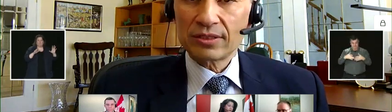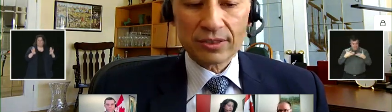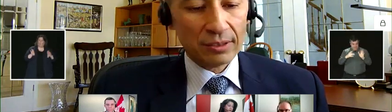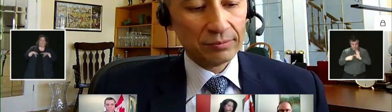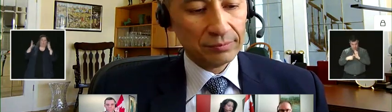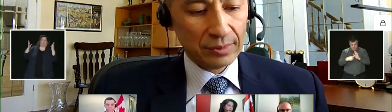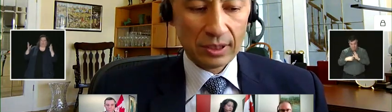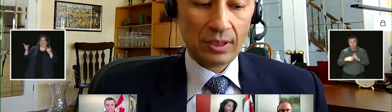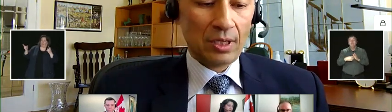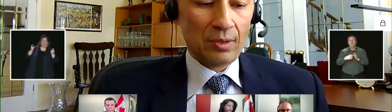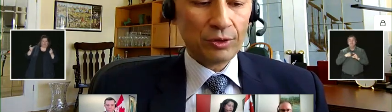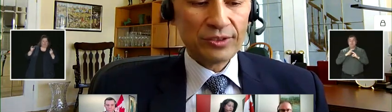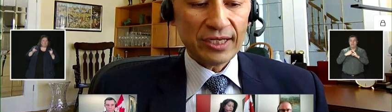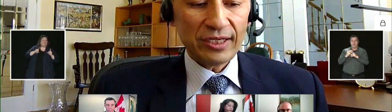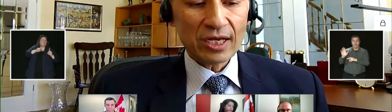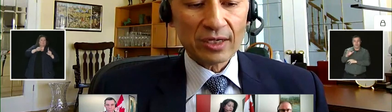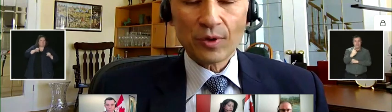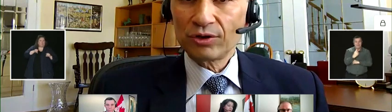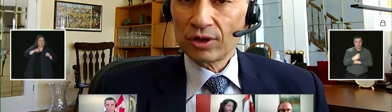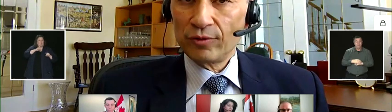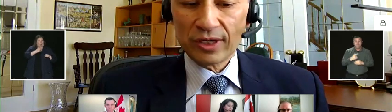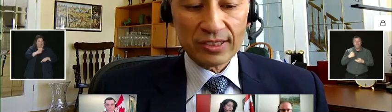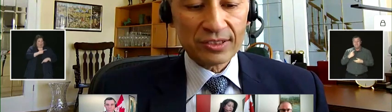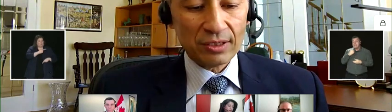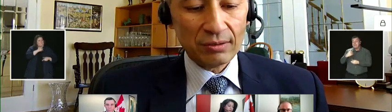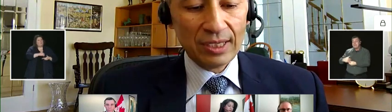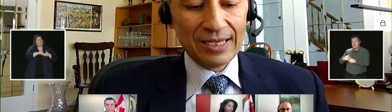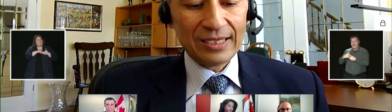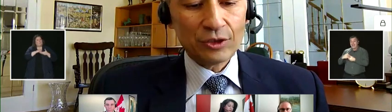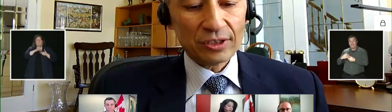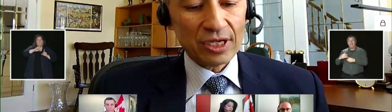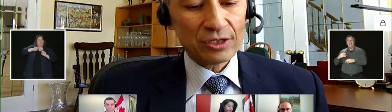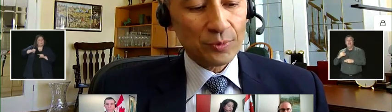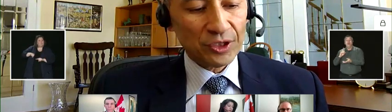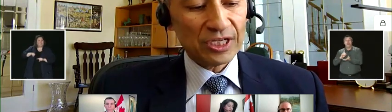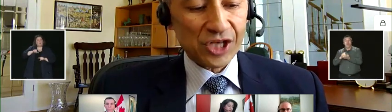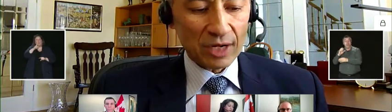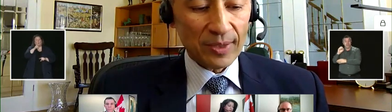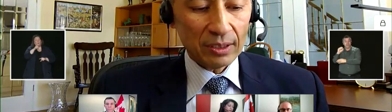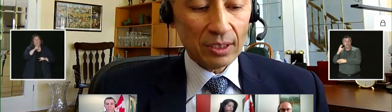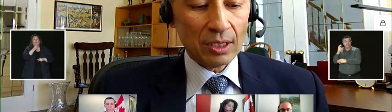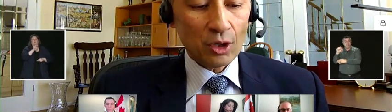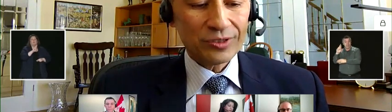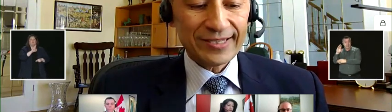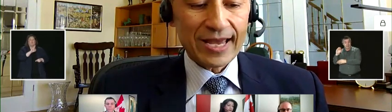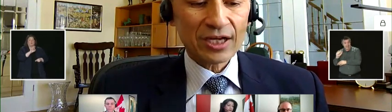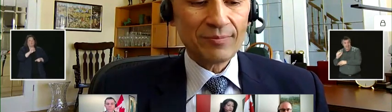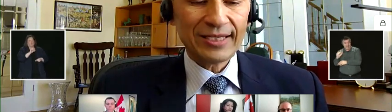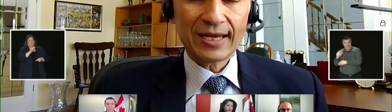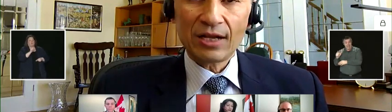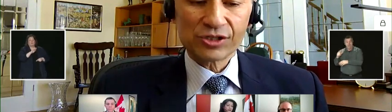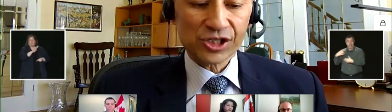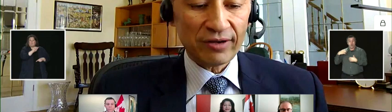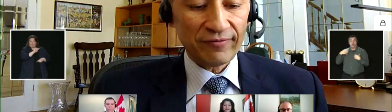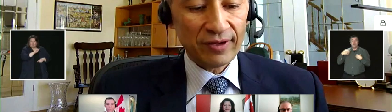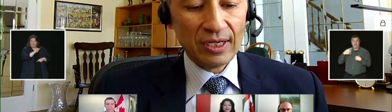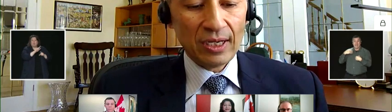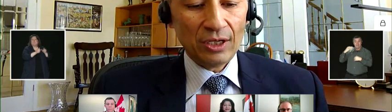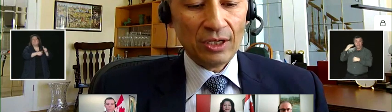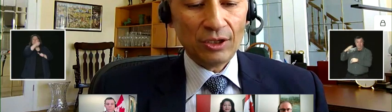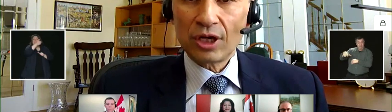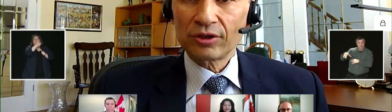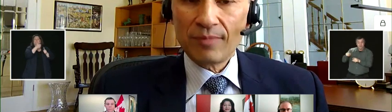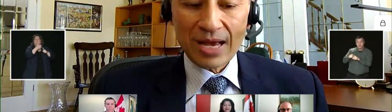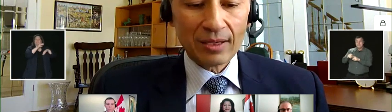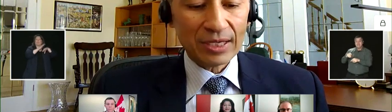aux questions. Pour nous aider à répondre à vos questions, la Dr. Supriya Sharma, conseillère médicale en chef,